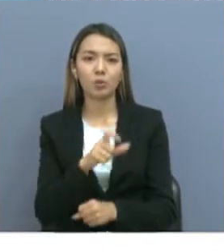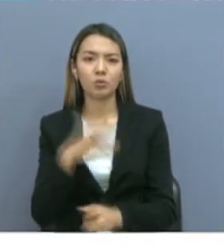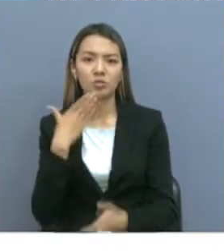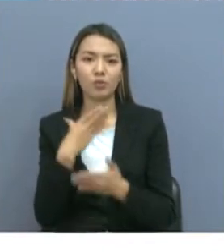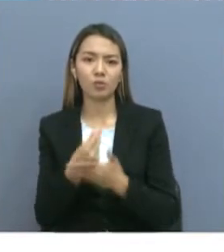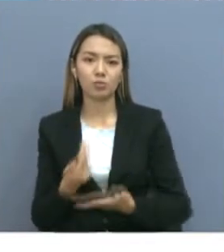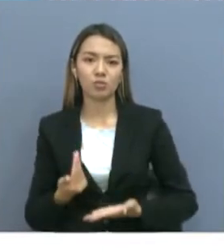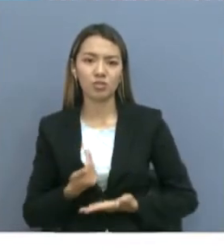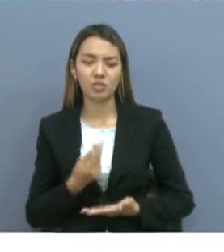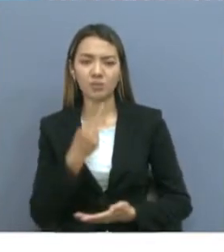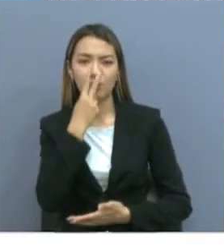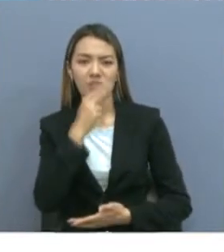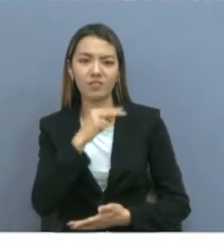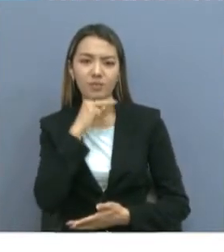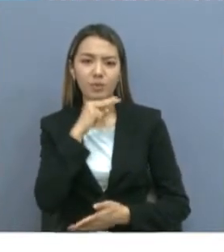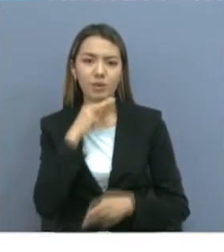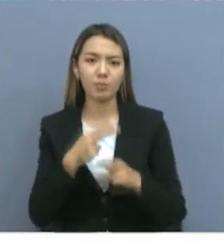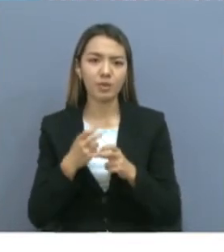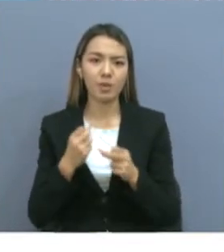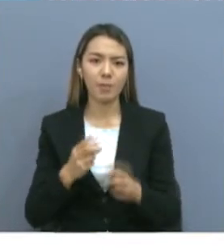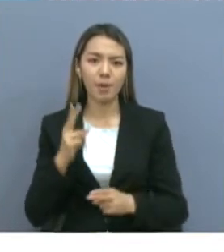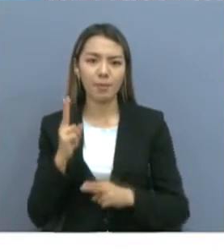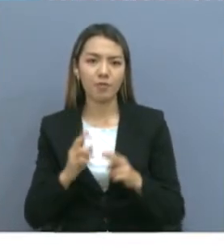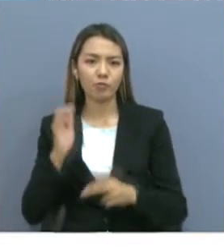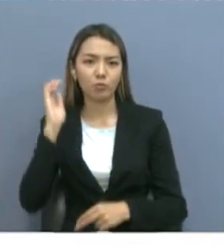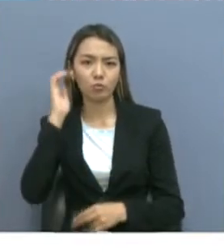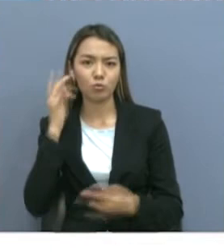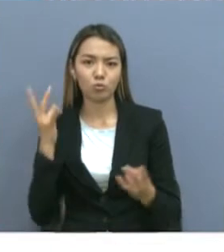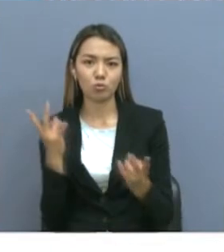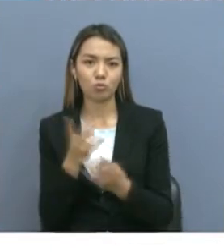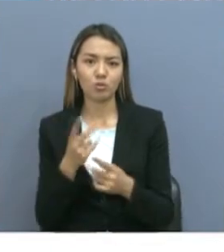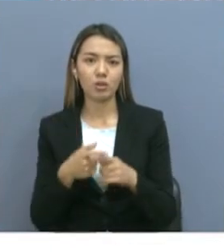өмірлеріне салғырт қарамай, қауіпсіздік ережелерін сақтаса деген тілегіміз бар.